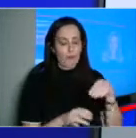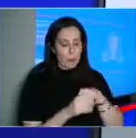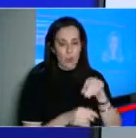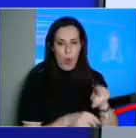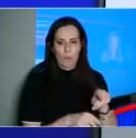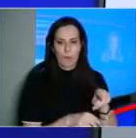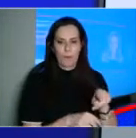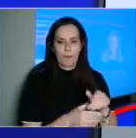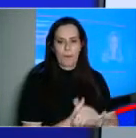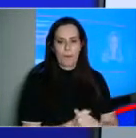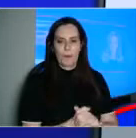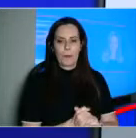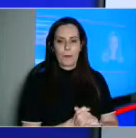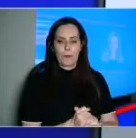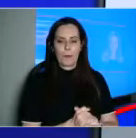ומתוכן